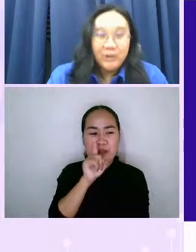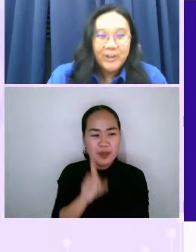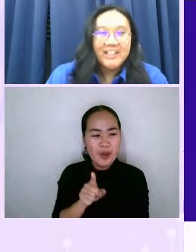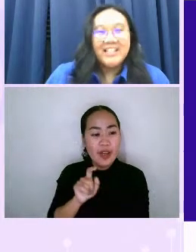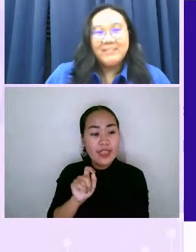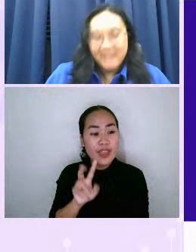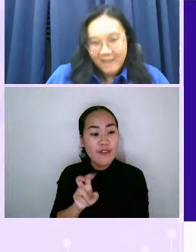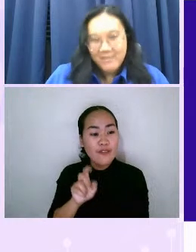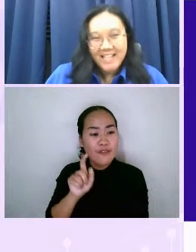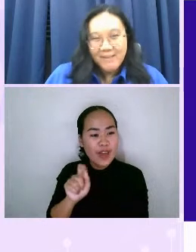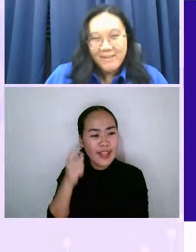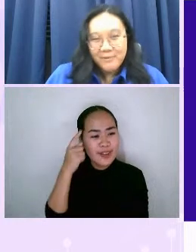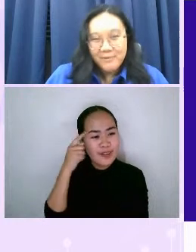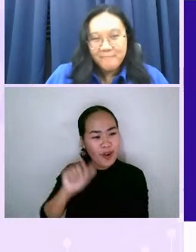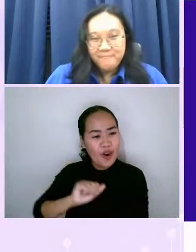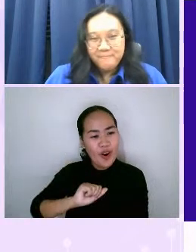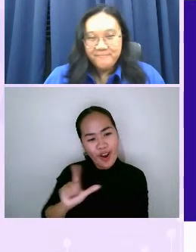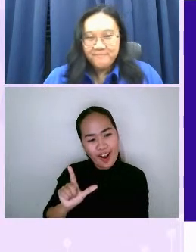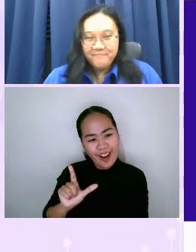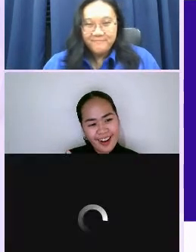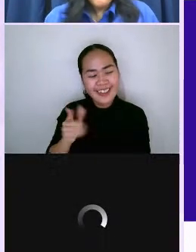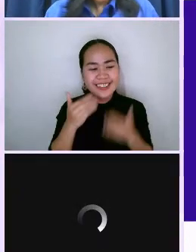TVET for all. Maraming salamat po.